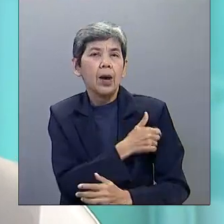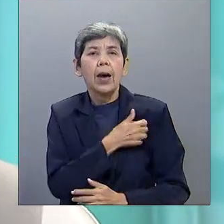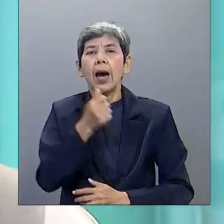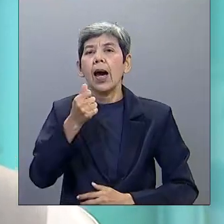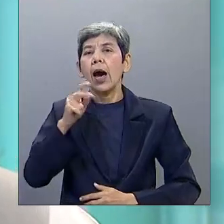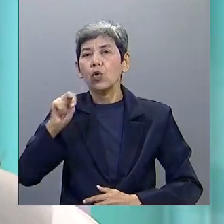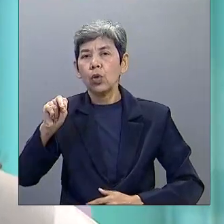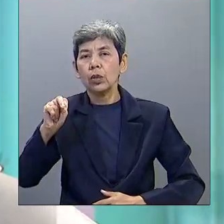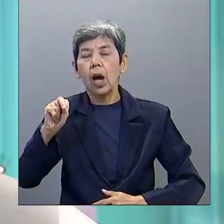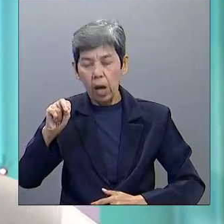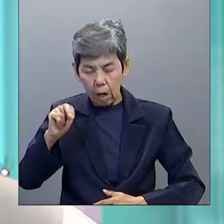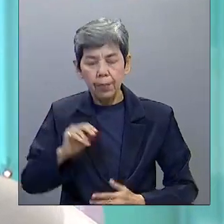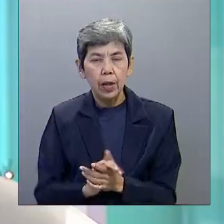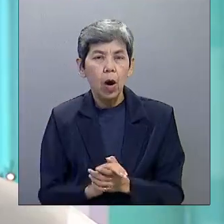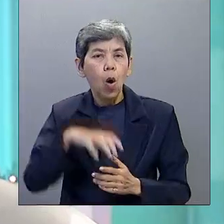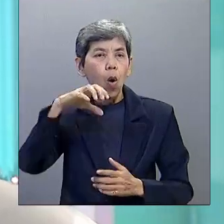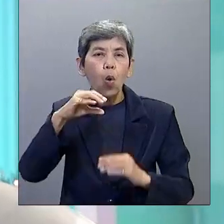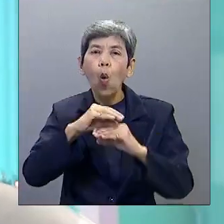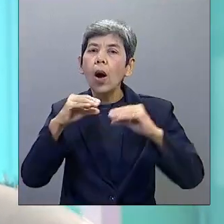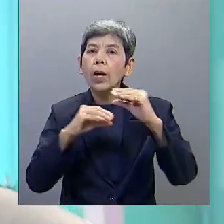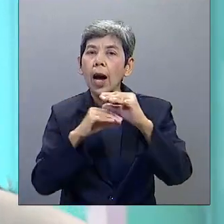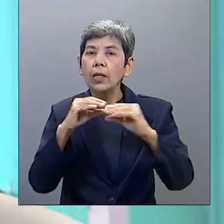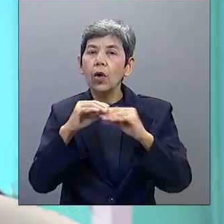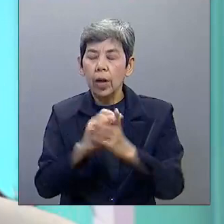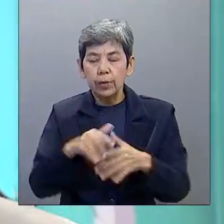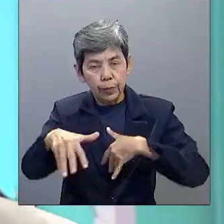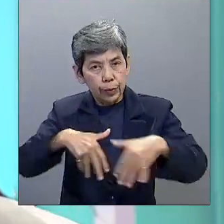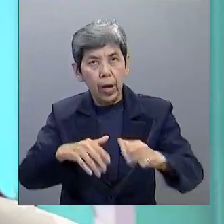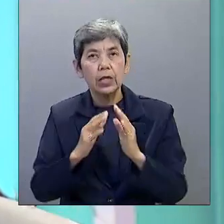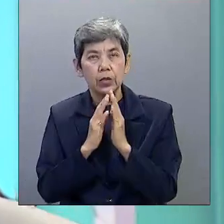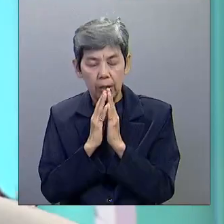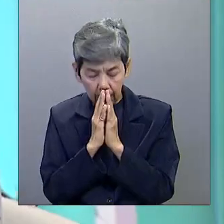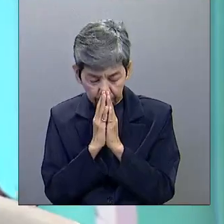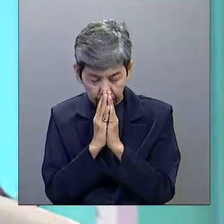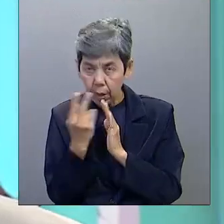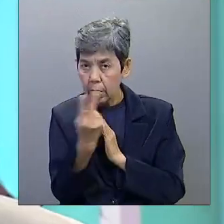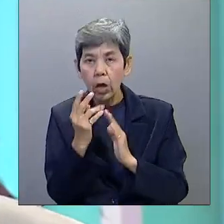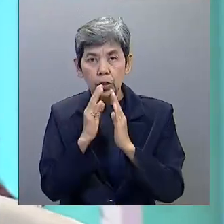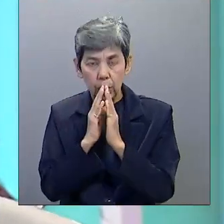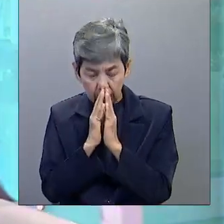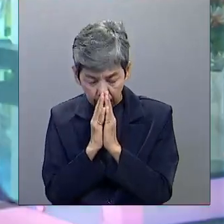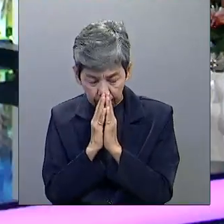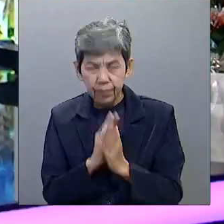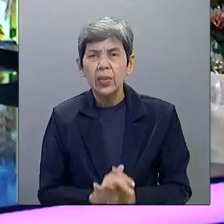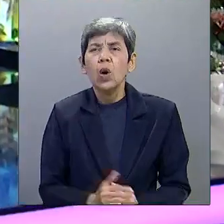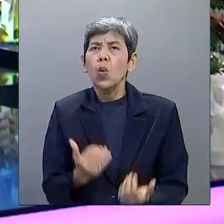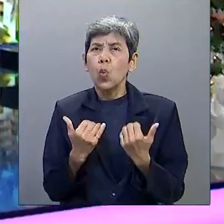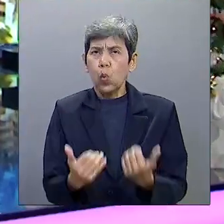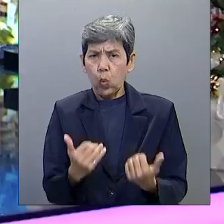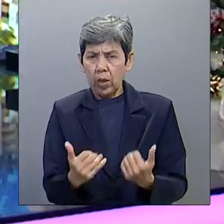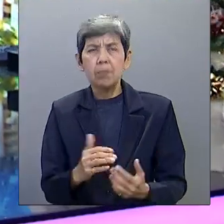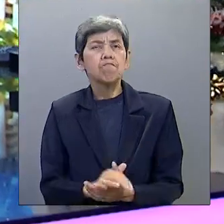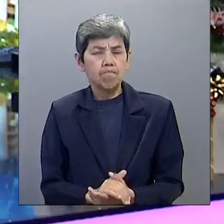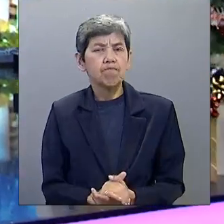ท์กุลธรรมานุสรค่ะในโครงการสุขภาวะข้างถนนนะคะสวัสดีค่ะสวัสดีทั้ง2ท่านนะคะวันนี้จริงๆเนี่ยต้อง